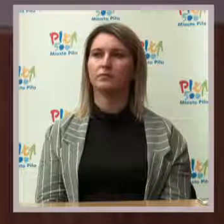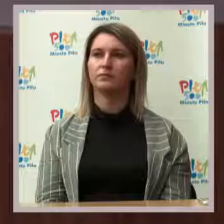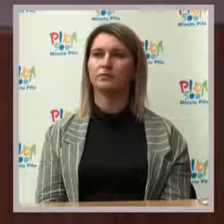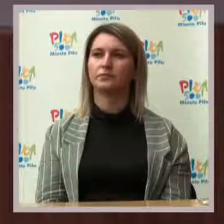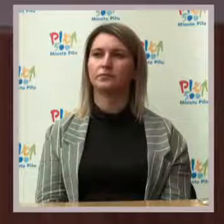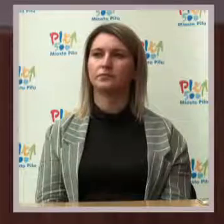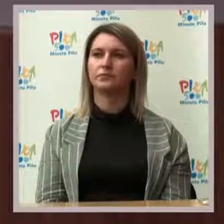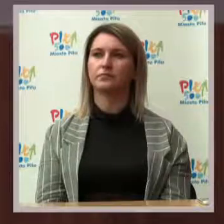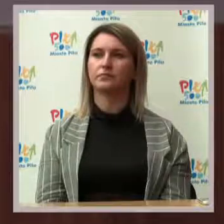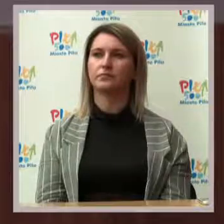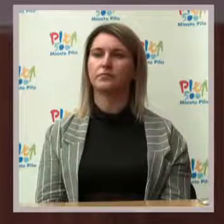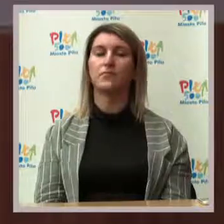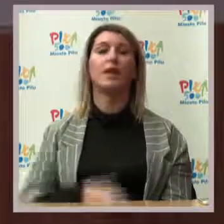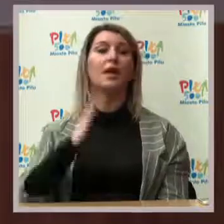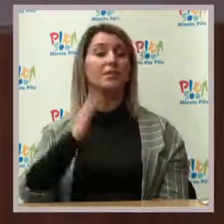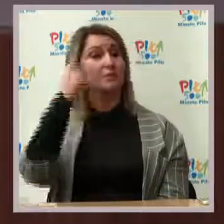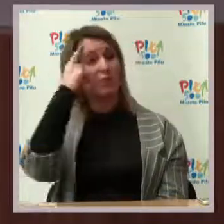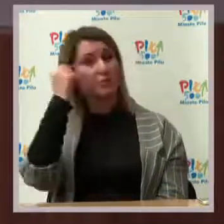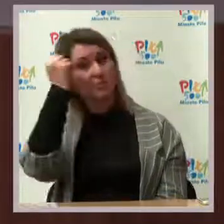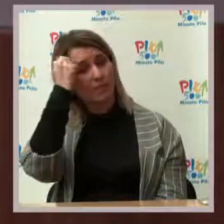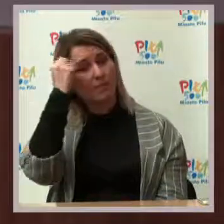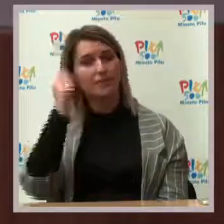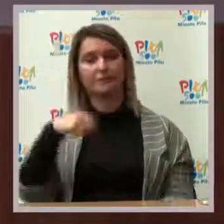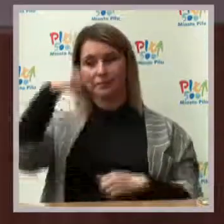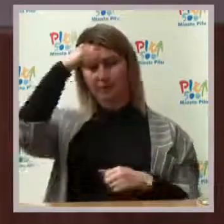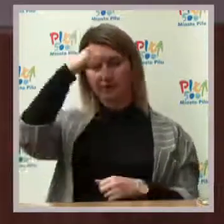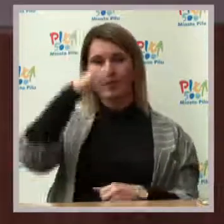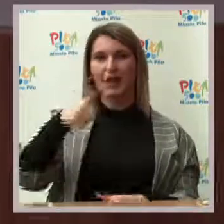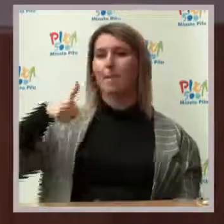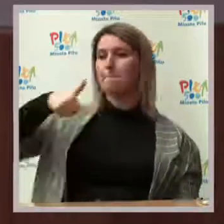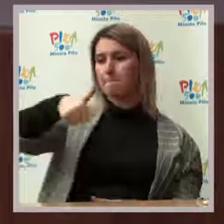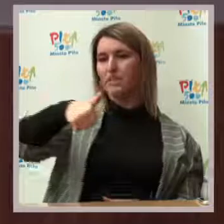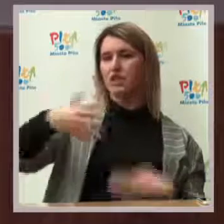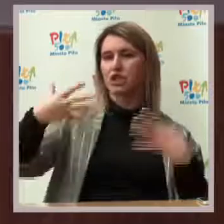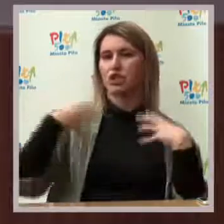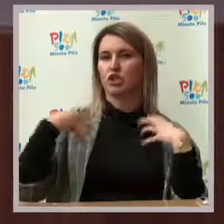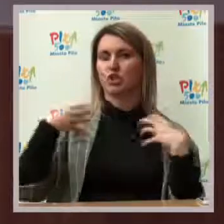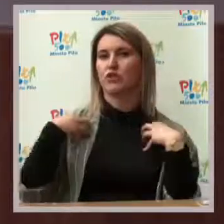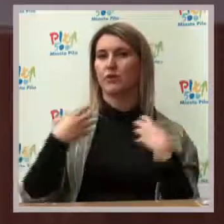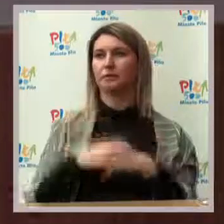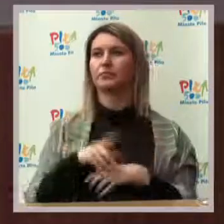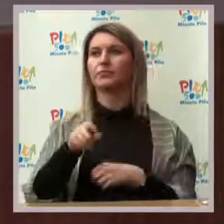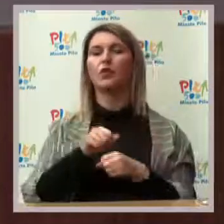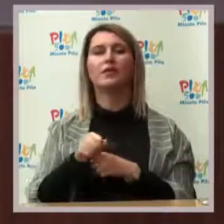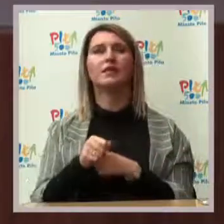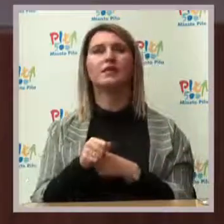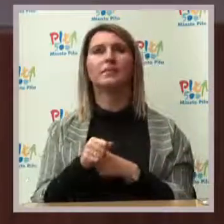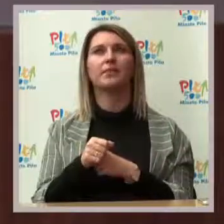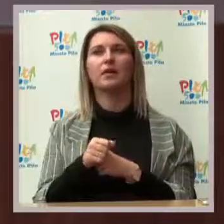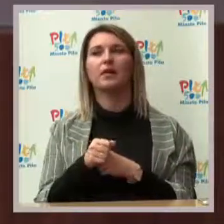Będziemy pamiętać również o przycisku życia i powiem, że jest to na pewno jedna z